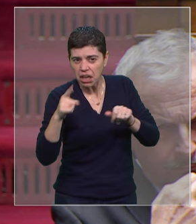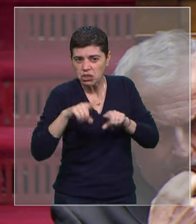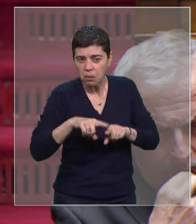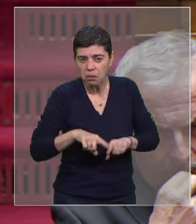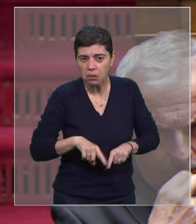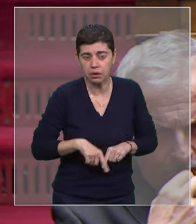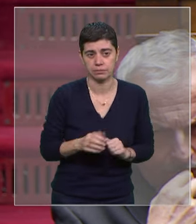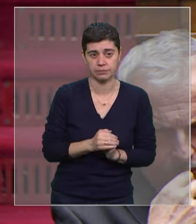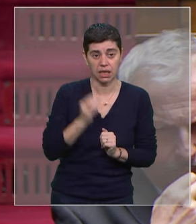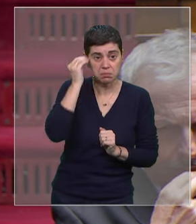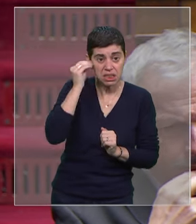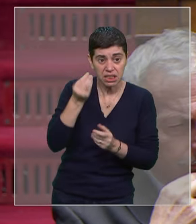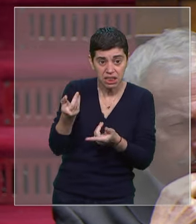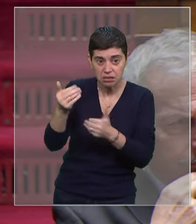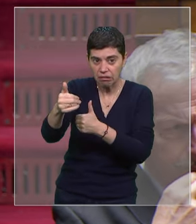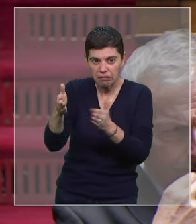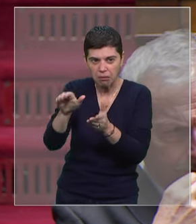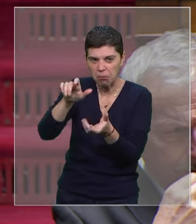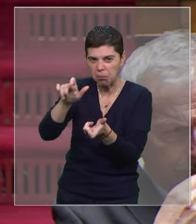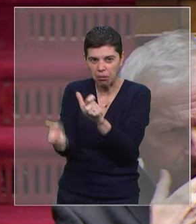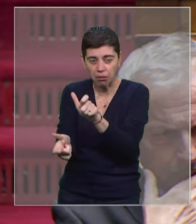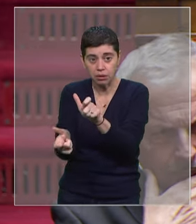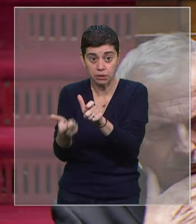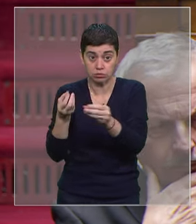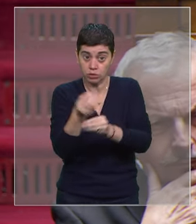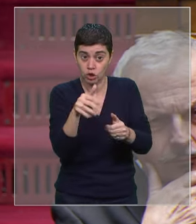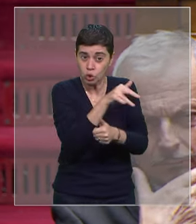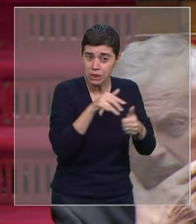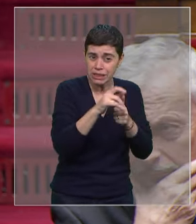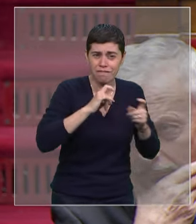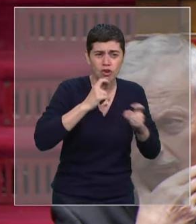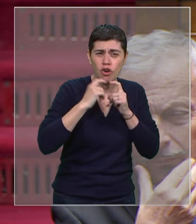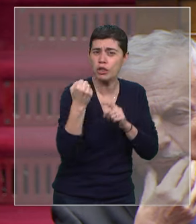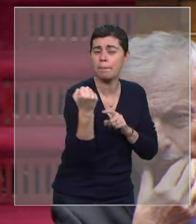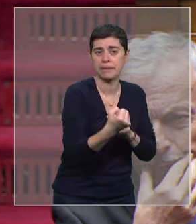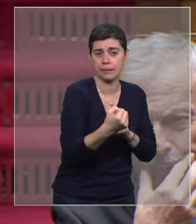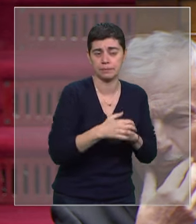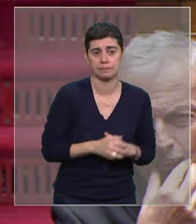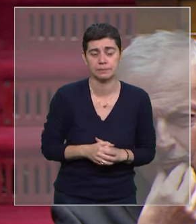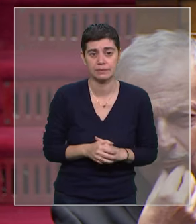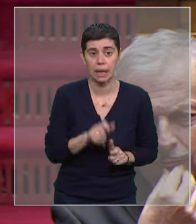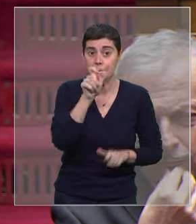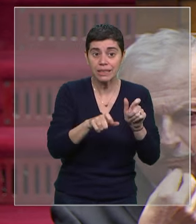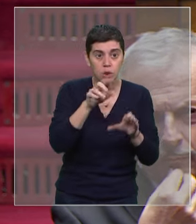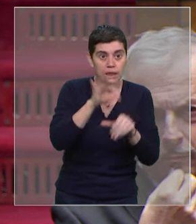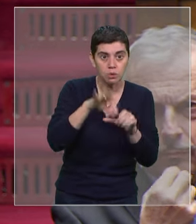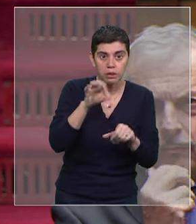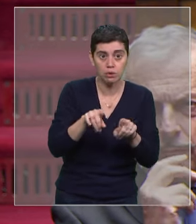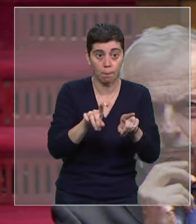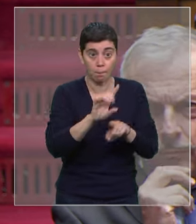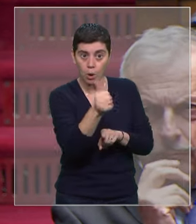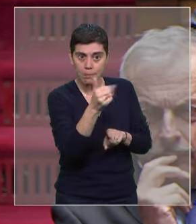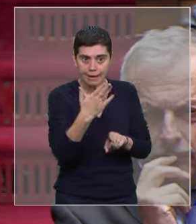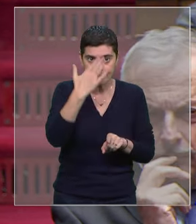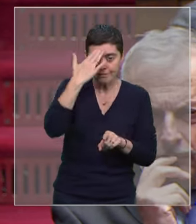Laisser dépérir la psychiatrie, c'est accroître la violence dans notre société. C'est accepter que les élus se retrouvent en première ligne,